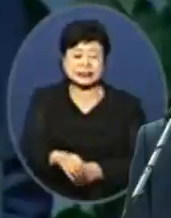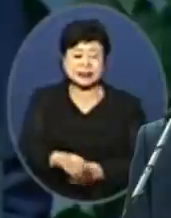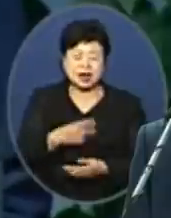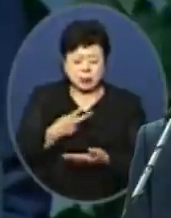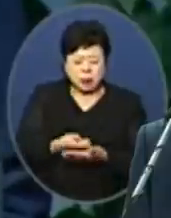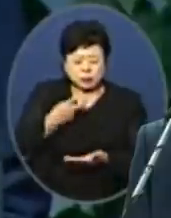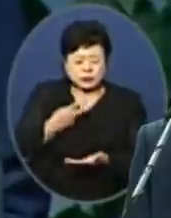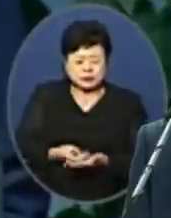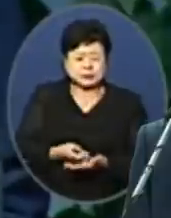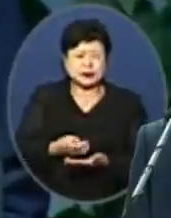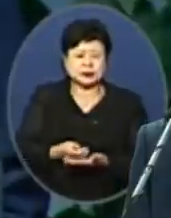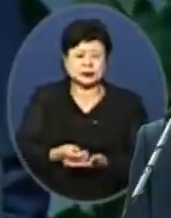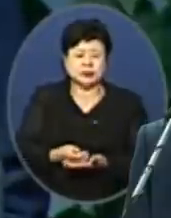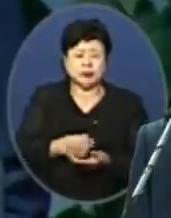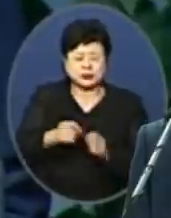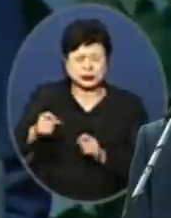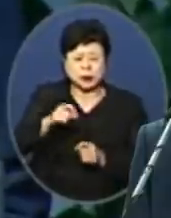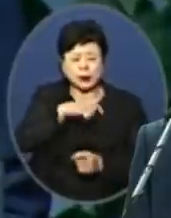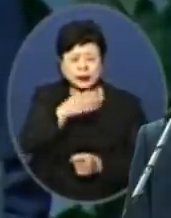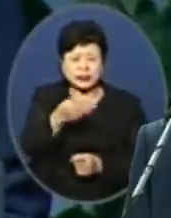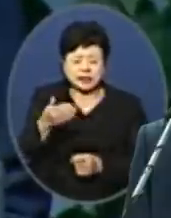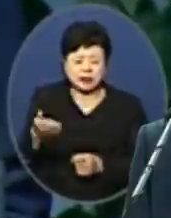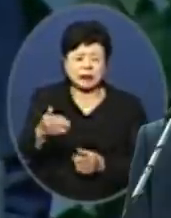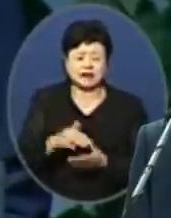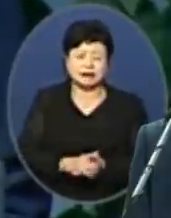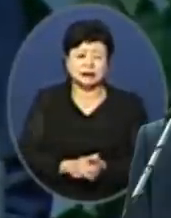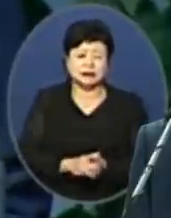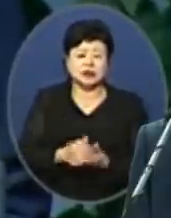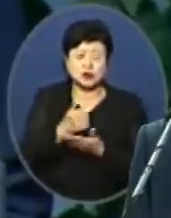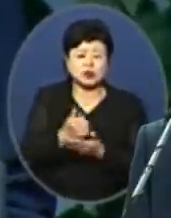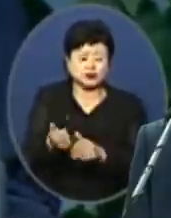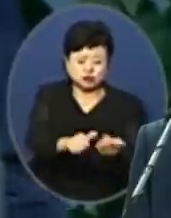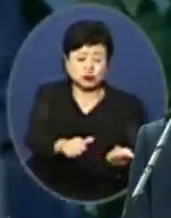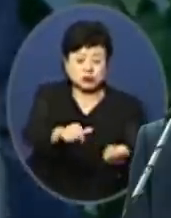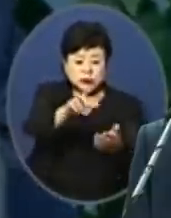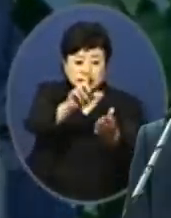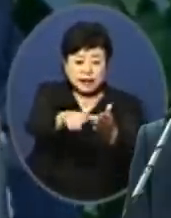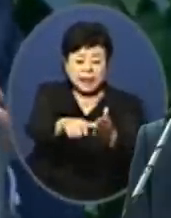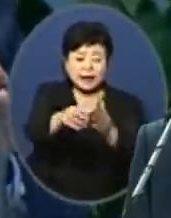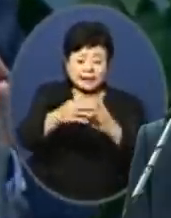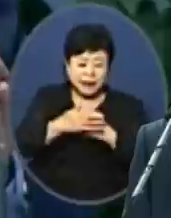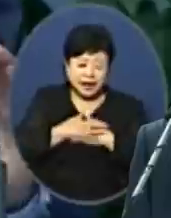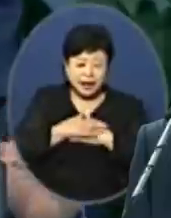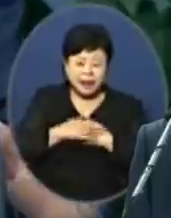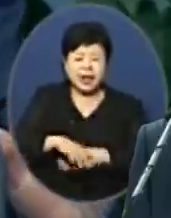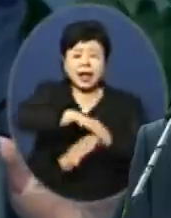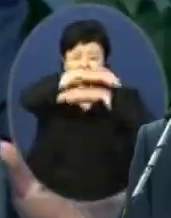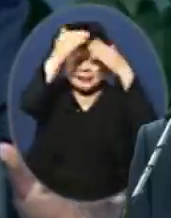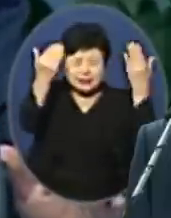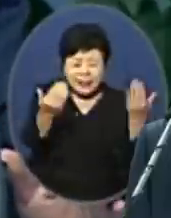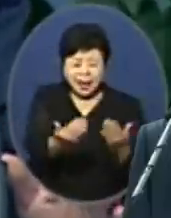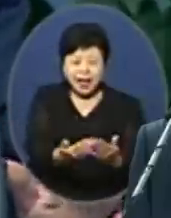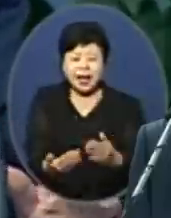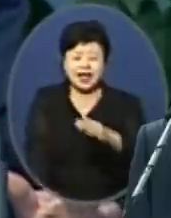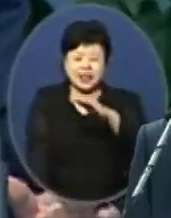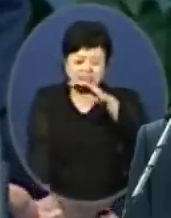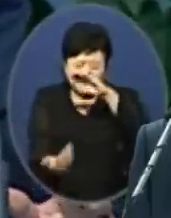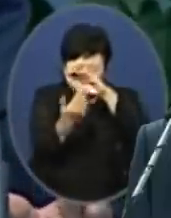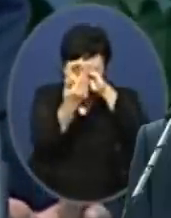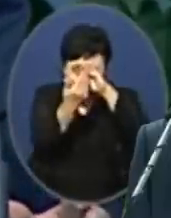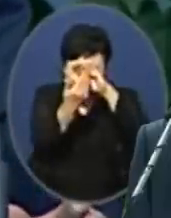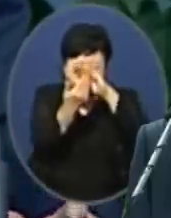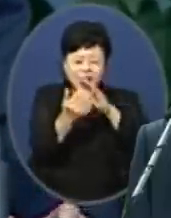몸부림치며 몸짓고 피를 흘려서 운명하실 때 내가 다